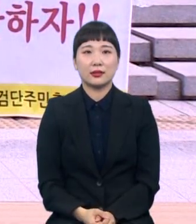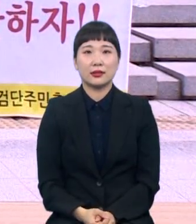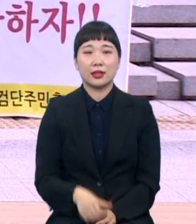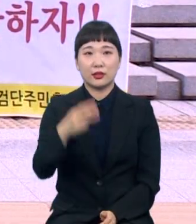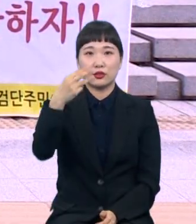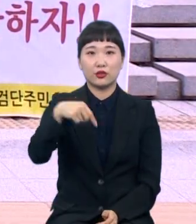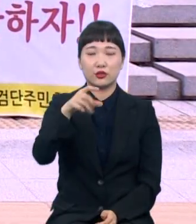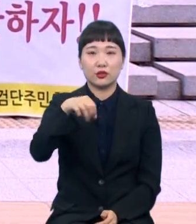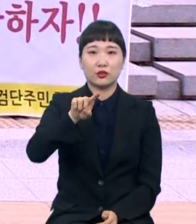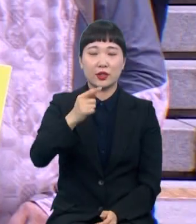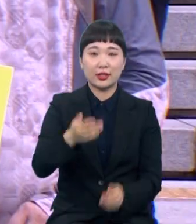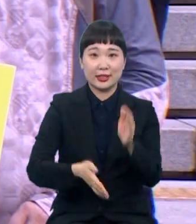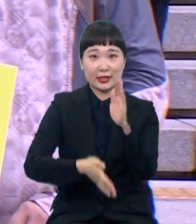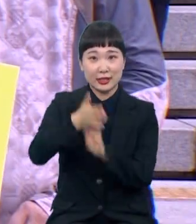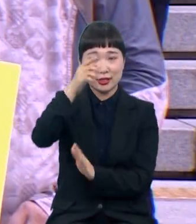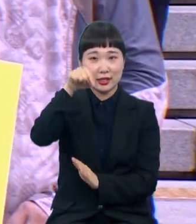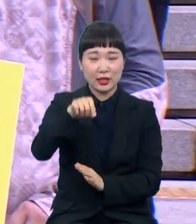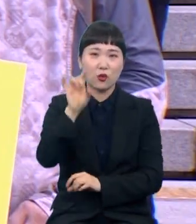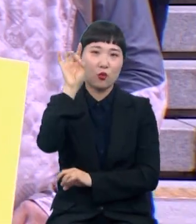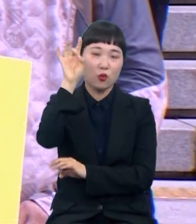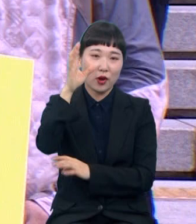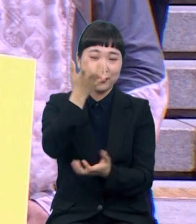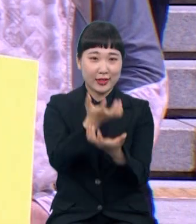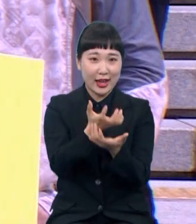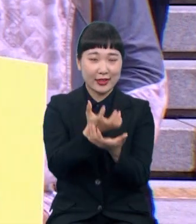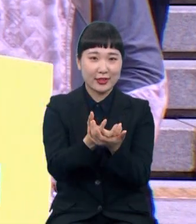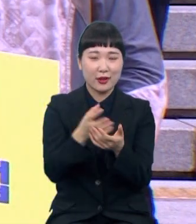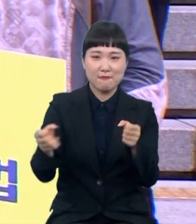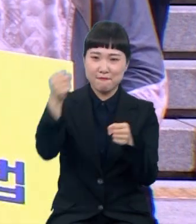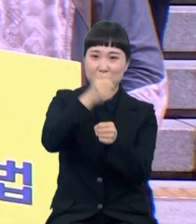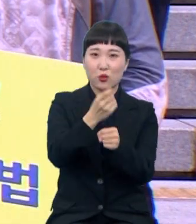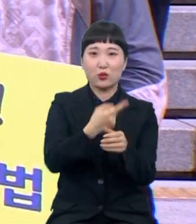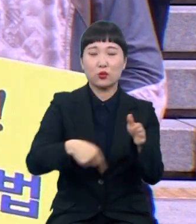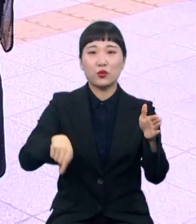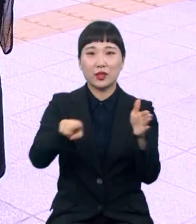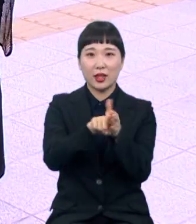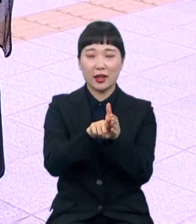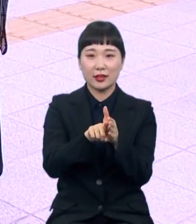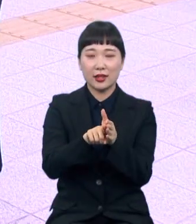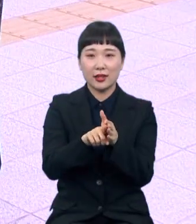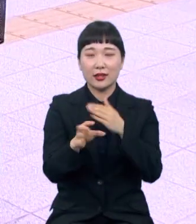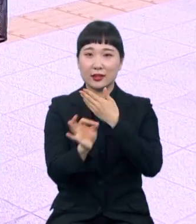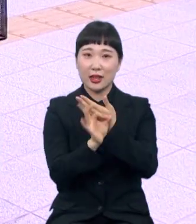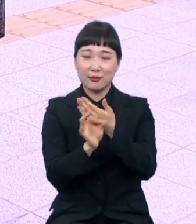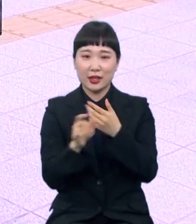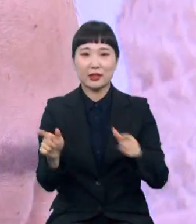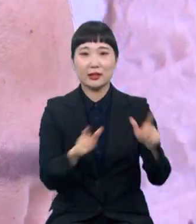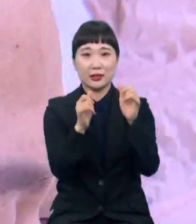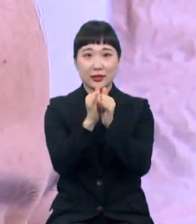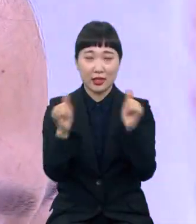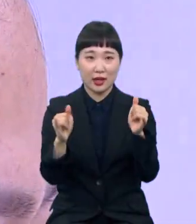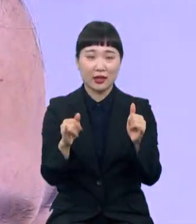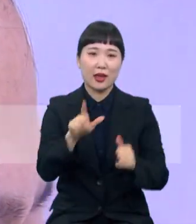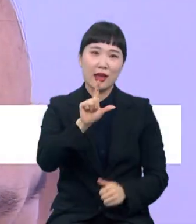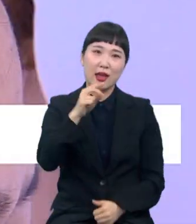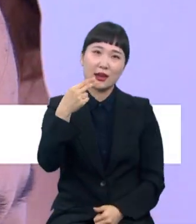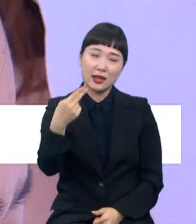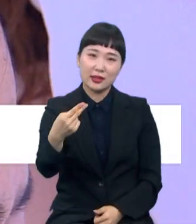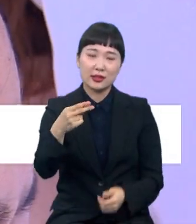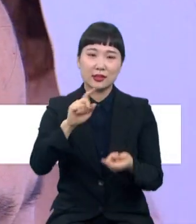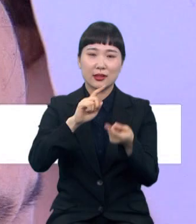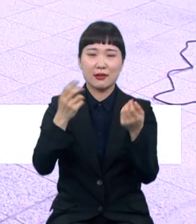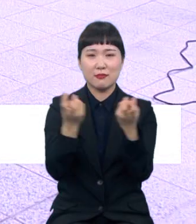루원시티 학교 용지 원안 복원을 촉구하기 위해 모인 입주 예정자들. 인천시와 LH의 대책 마련을